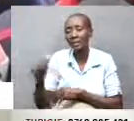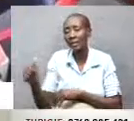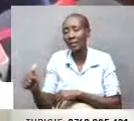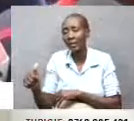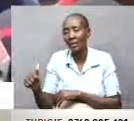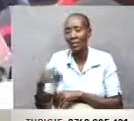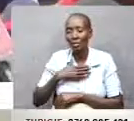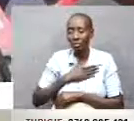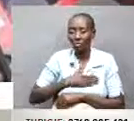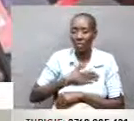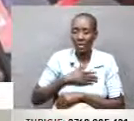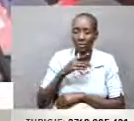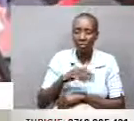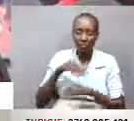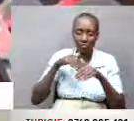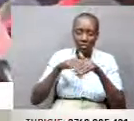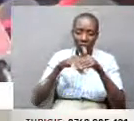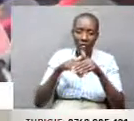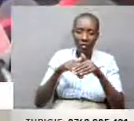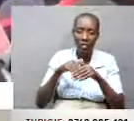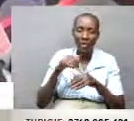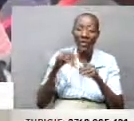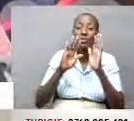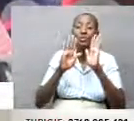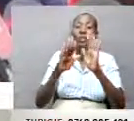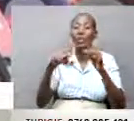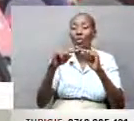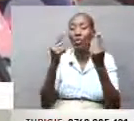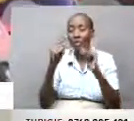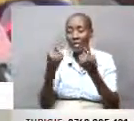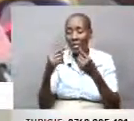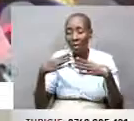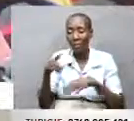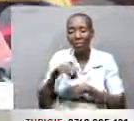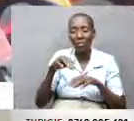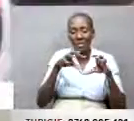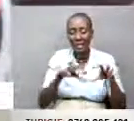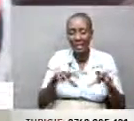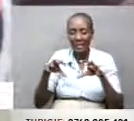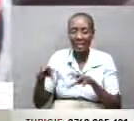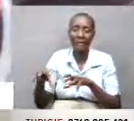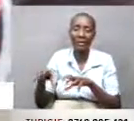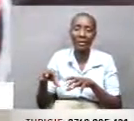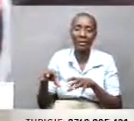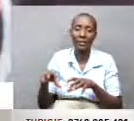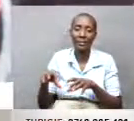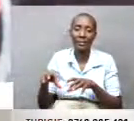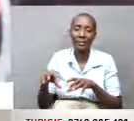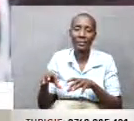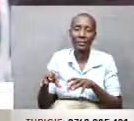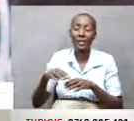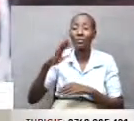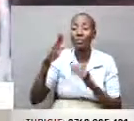commissioner, utafuatilia hapo ili tuache hii mambo ya conflict, kwa sababu watu wetu wanaumizwa hapo, wamekaa over 15 years wakiwa nje. Inadaiwa ni zaidi ya